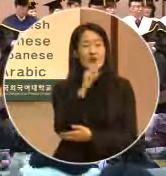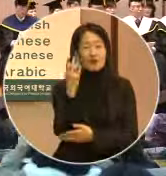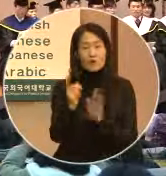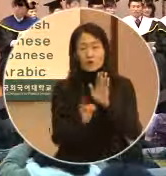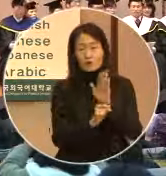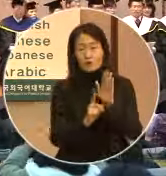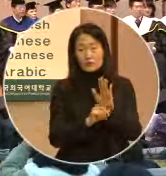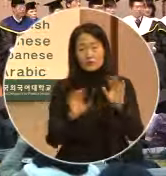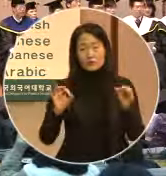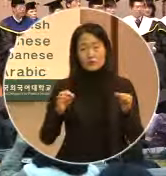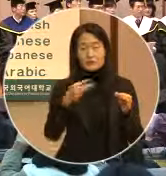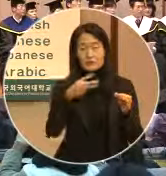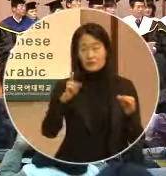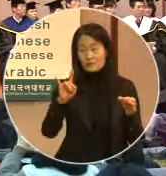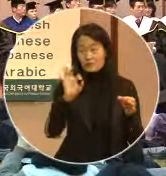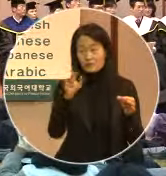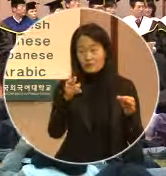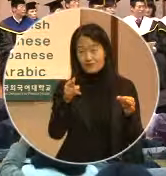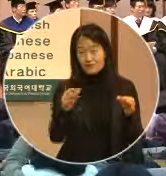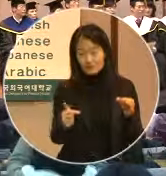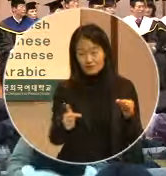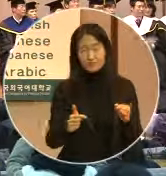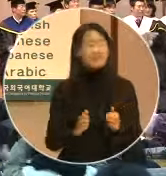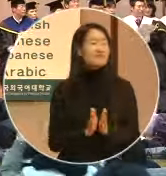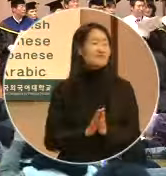언론홍보학부 김태연.